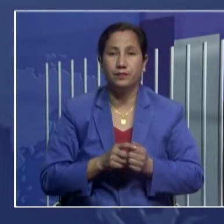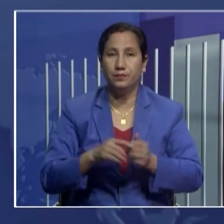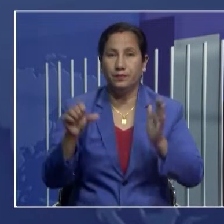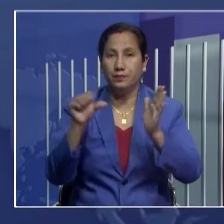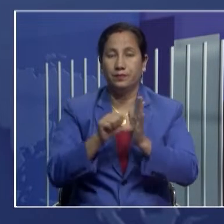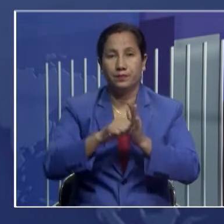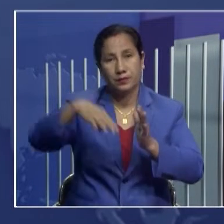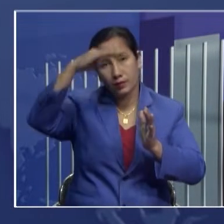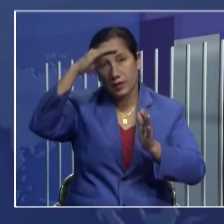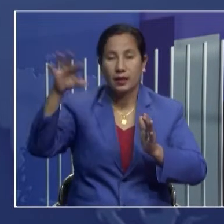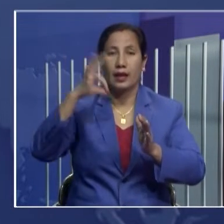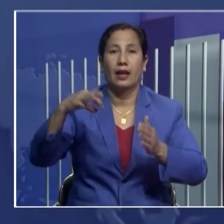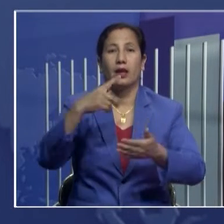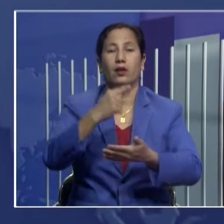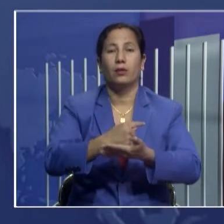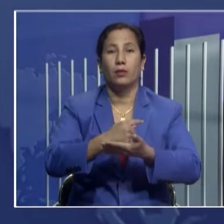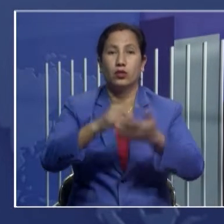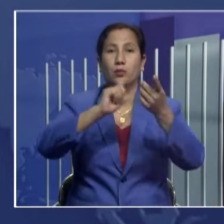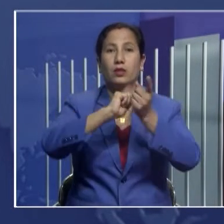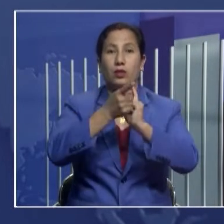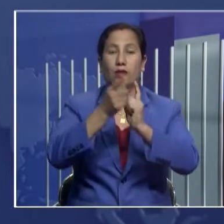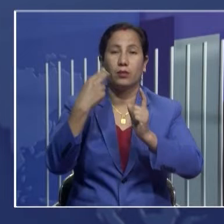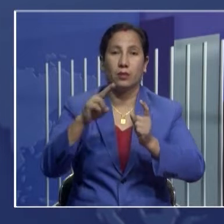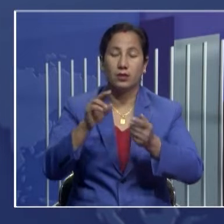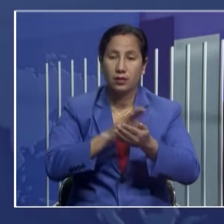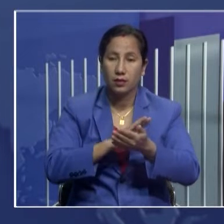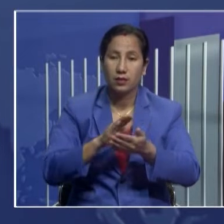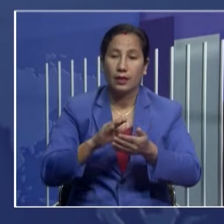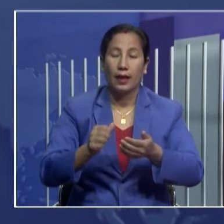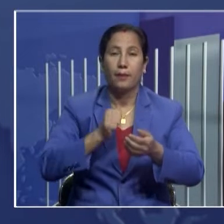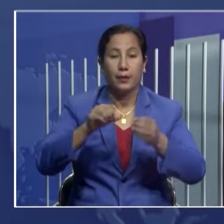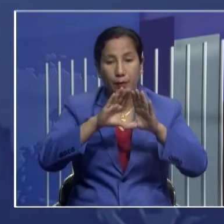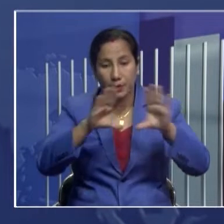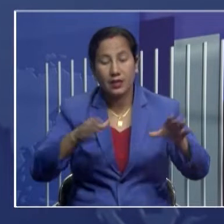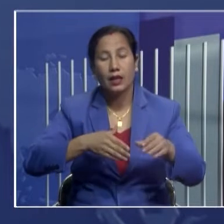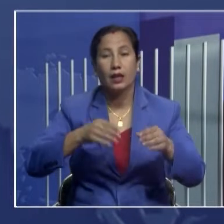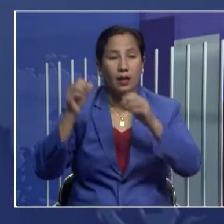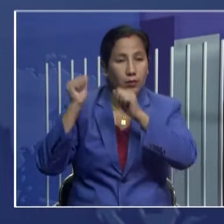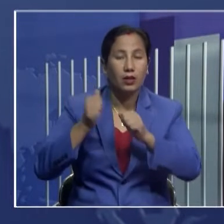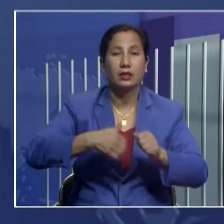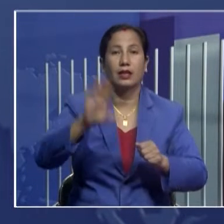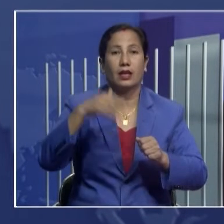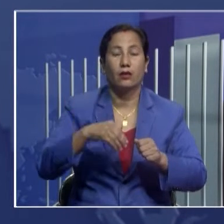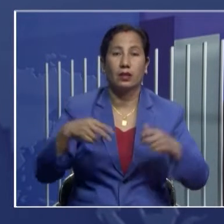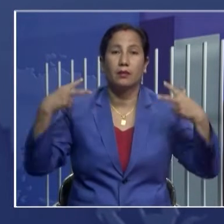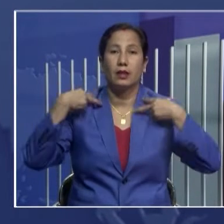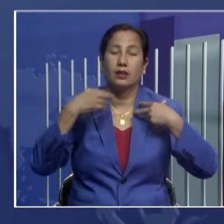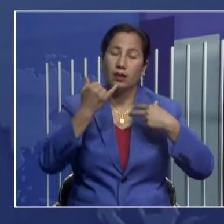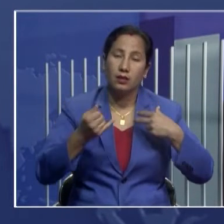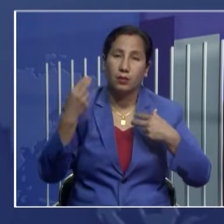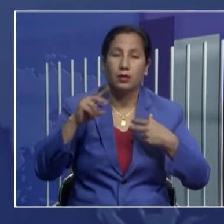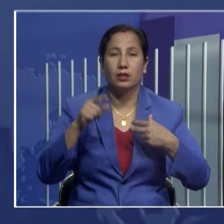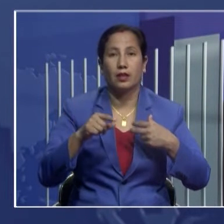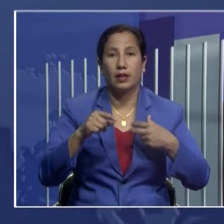जिल्ला प्रहरी कार्यालय कपिलवस्तुमा सरुवा भएपछि विस्तारा बोकेर जाने आउने बाध्यता अब अन्त्य भएको छ। एक जवान